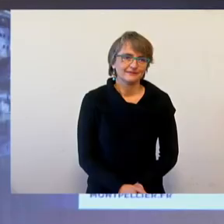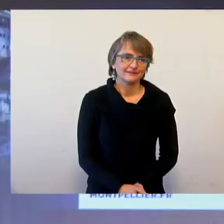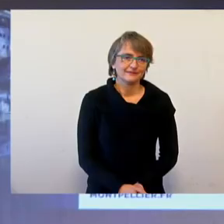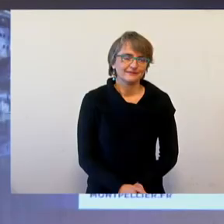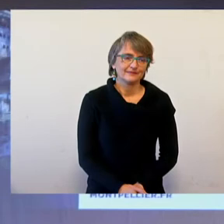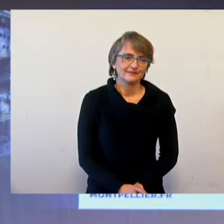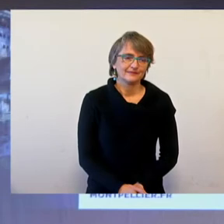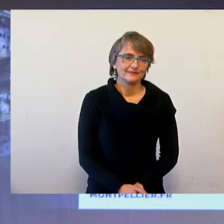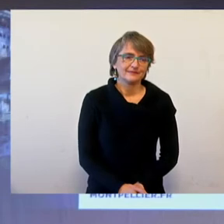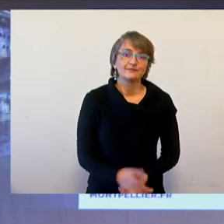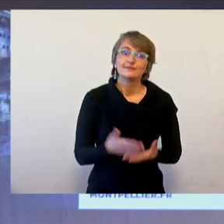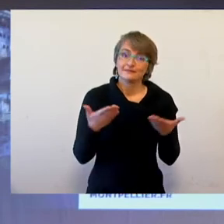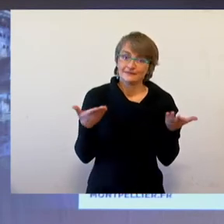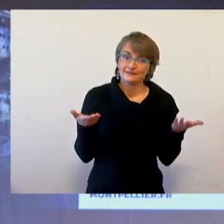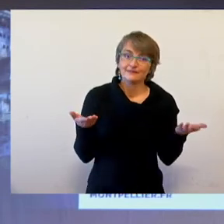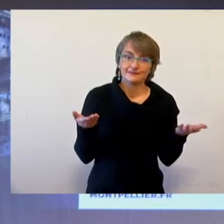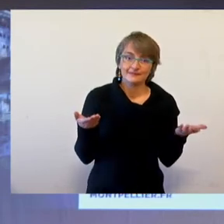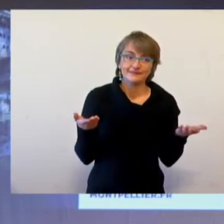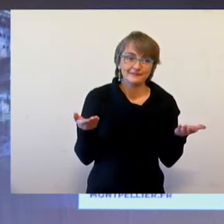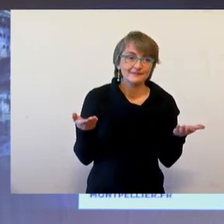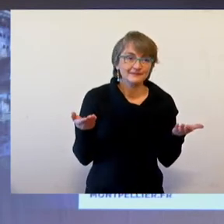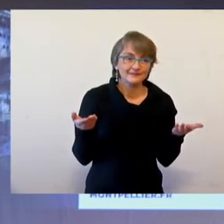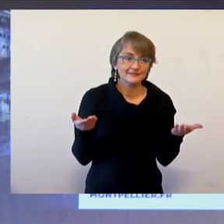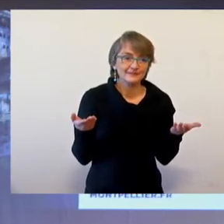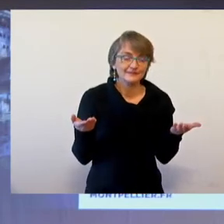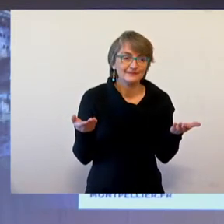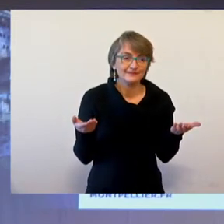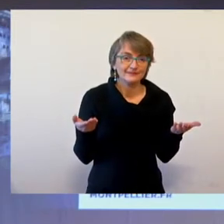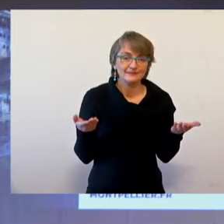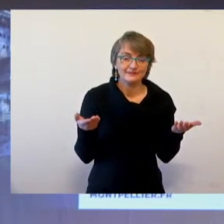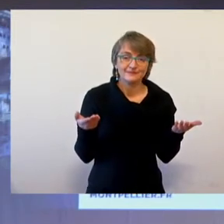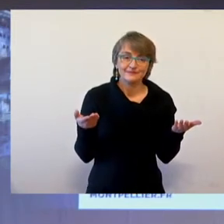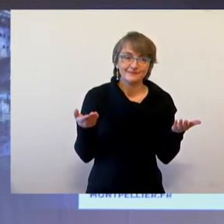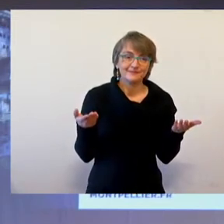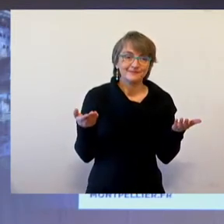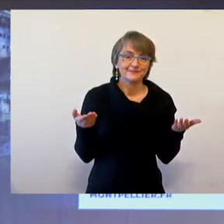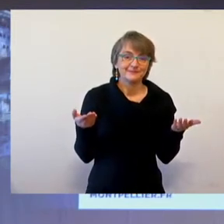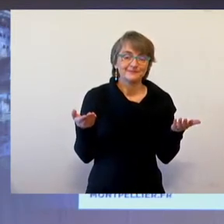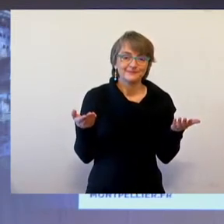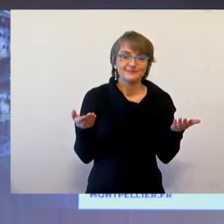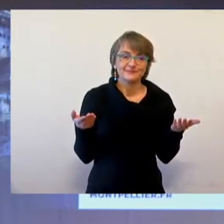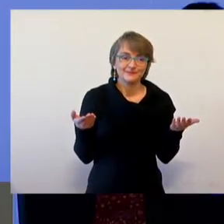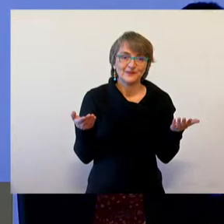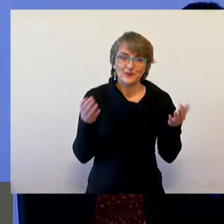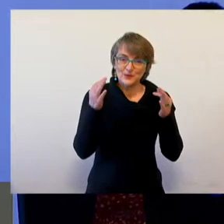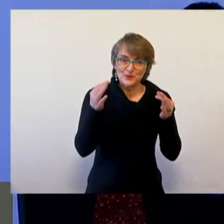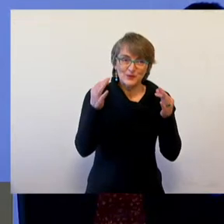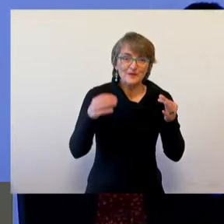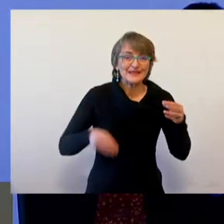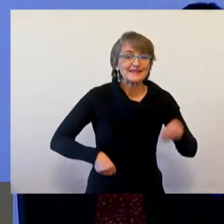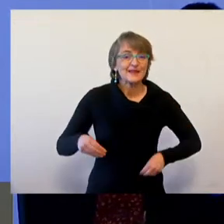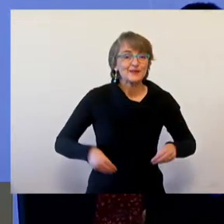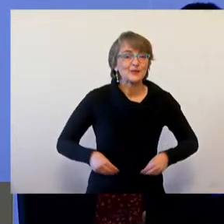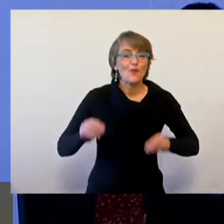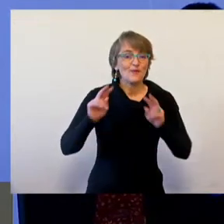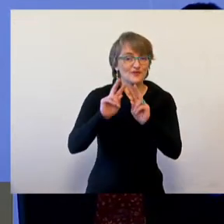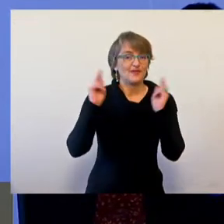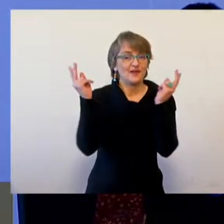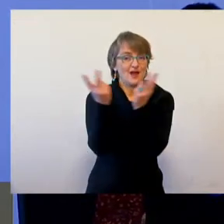Attention et d'avoir relevé ce qui est devenu la direction générale qui est à